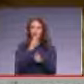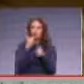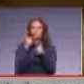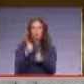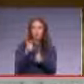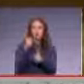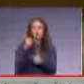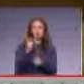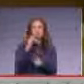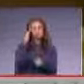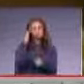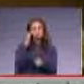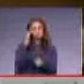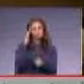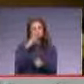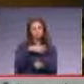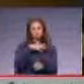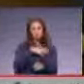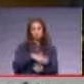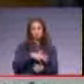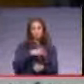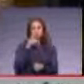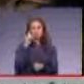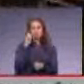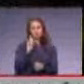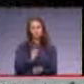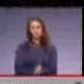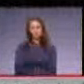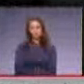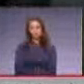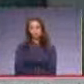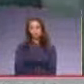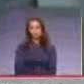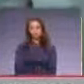نشكرك جدا يا حاج، اشكرك جدا يا حاج، نشوفك على خير.